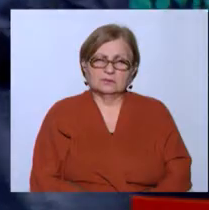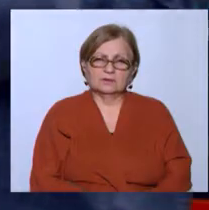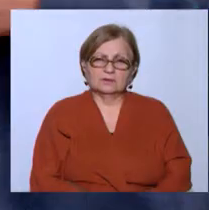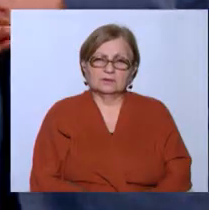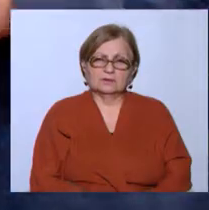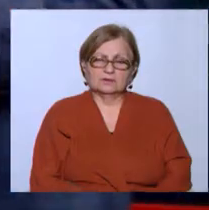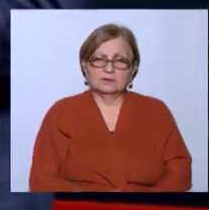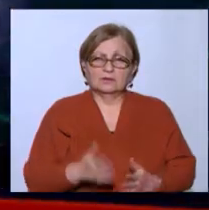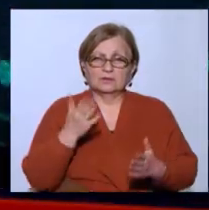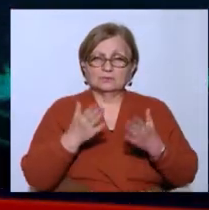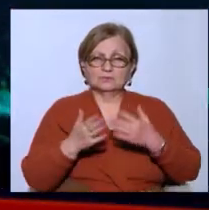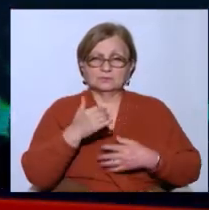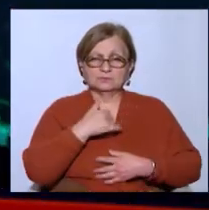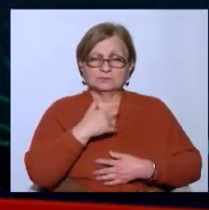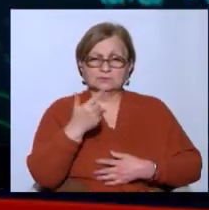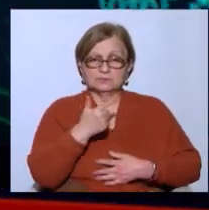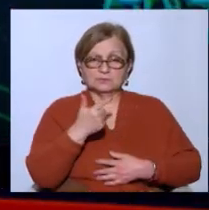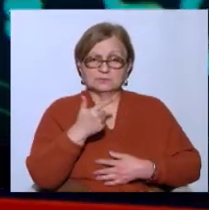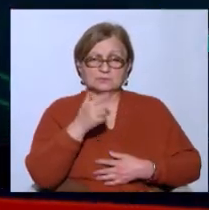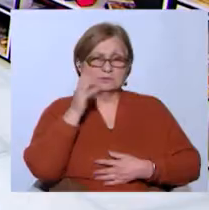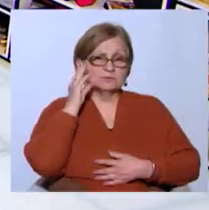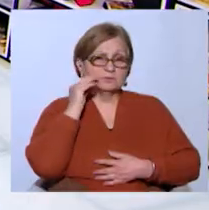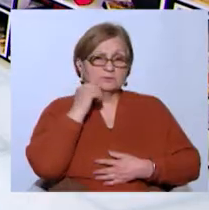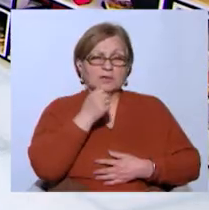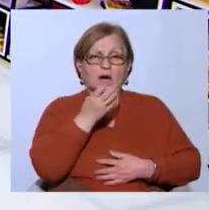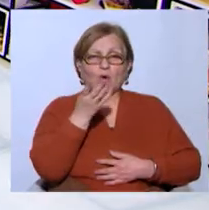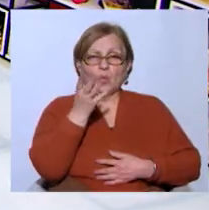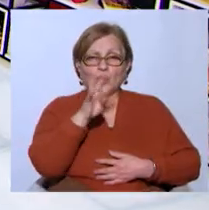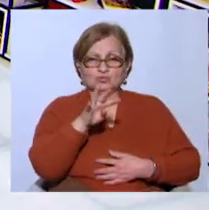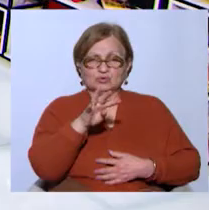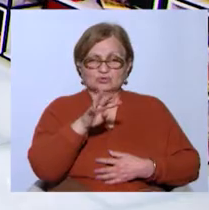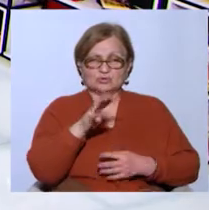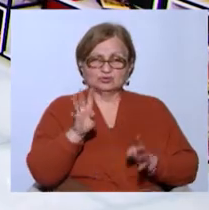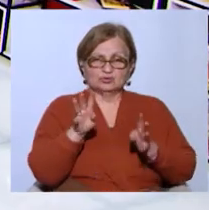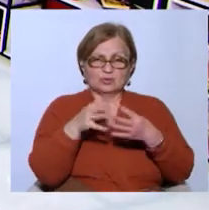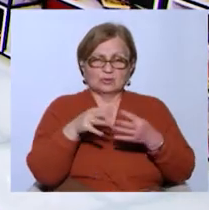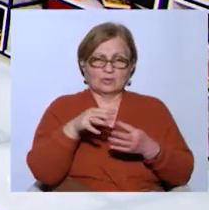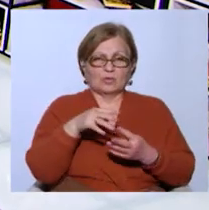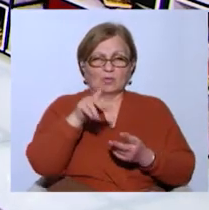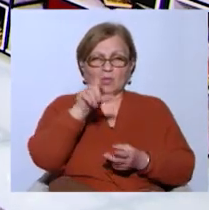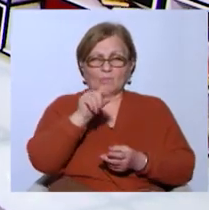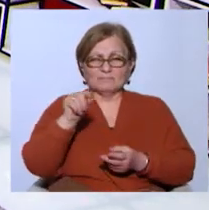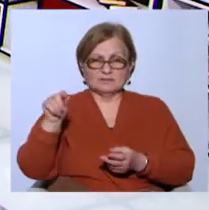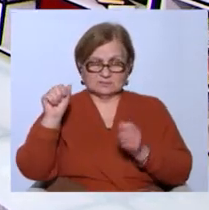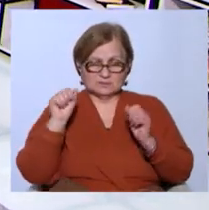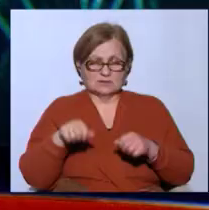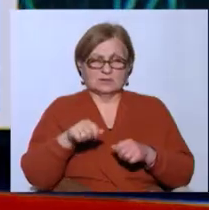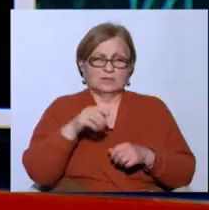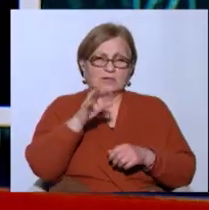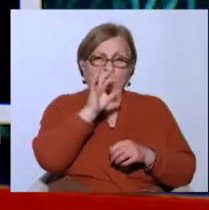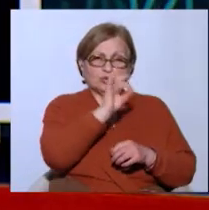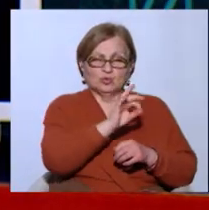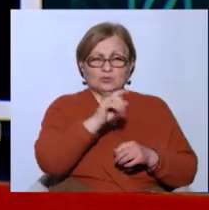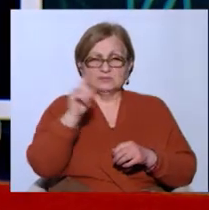ასევე თუ ჩვენ გვაქვს აი მეორე ამოცანა, ციფრების რამდენი 4 ნიშნა კომბინაცია არსებობს, თუ კი ყველა ციფრი ერთმანეთისგან განსხვავებული უნდა იყოს. ციფრი არის 0-დან